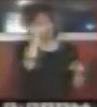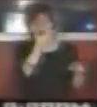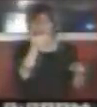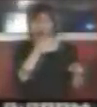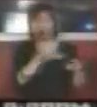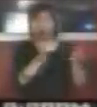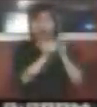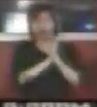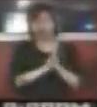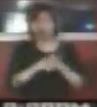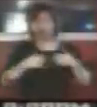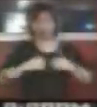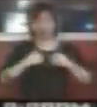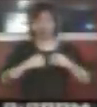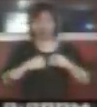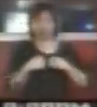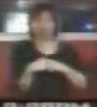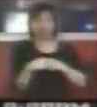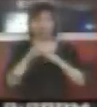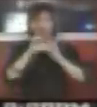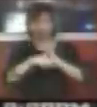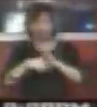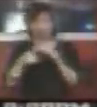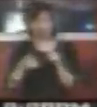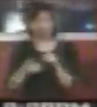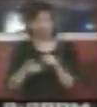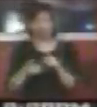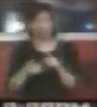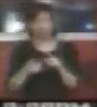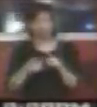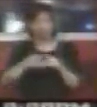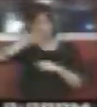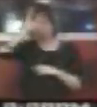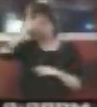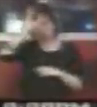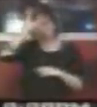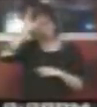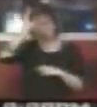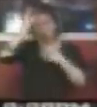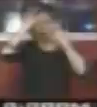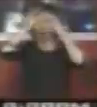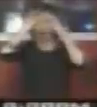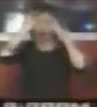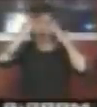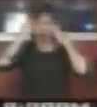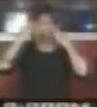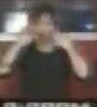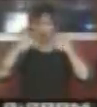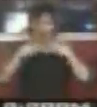So, nakabuti naman yun dahil kahit pa paano, nabawasan yung epekto ng alak sa kanya.